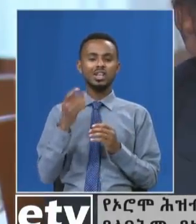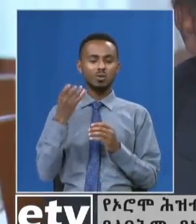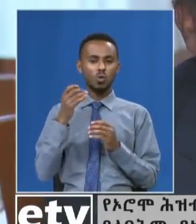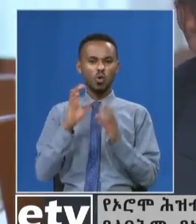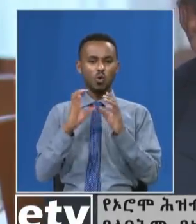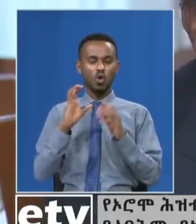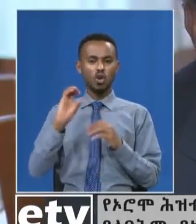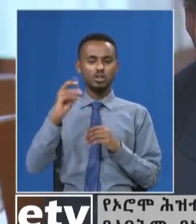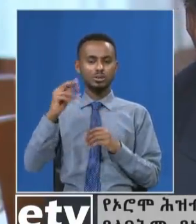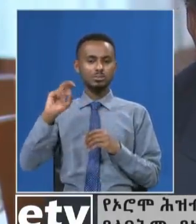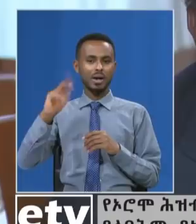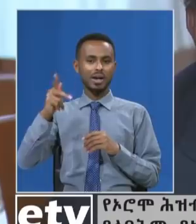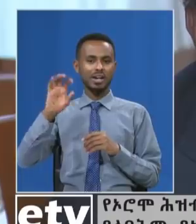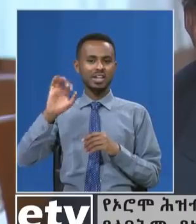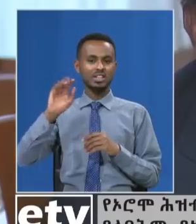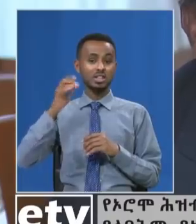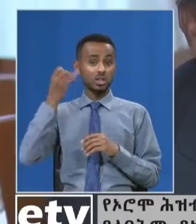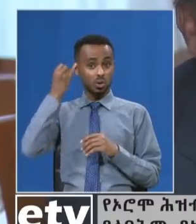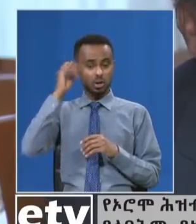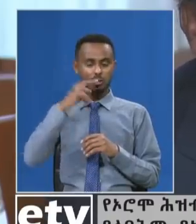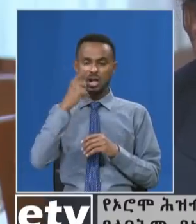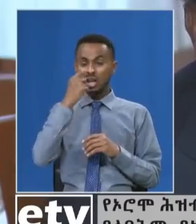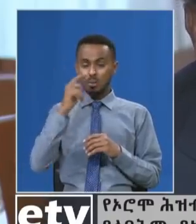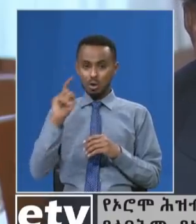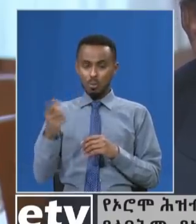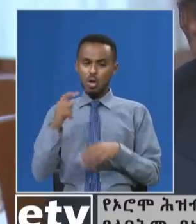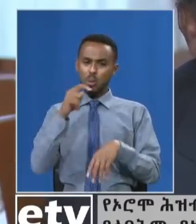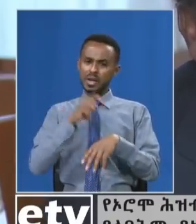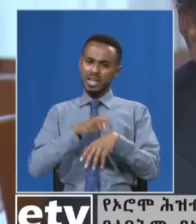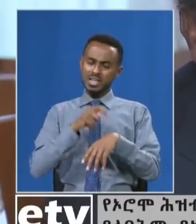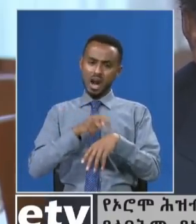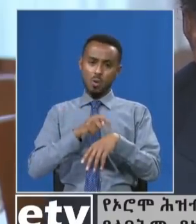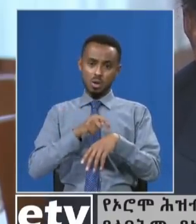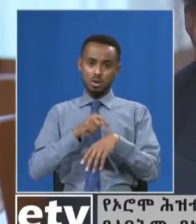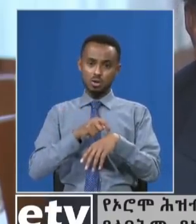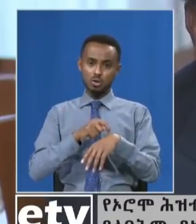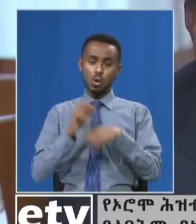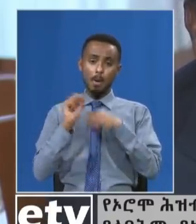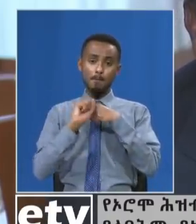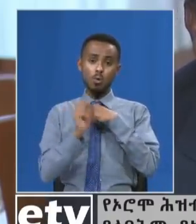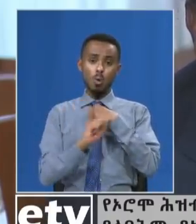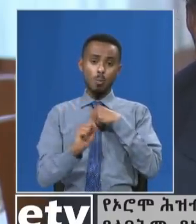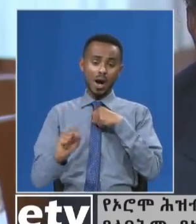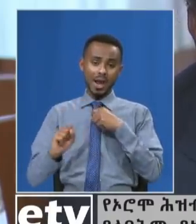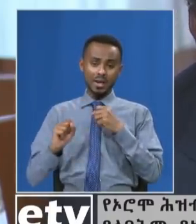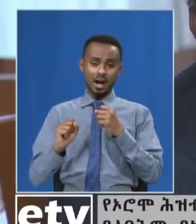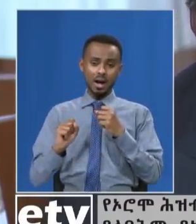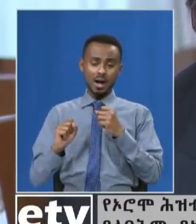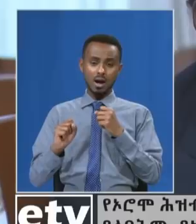የሚባለው የተለመደ በመሆኑ በጊዜያዊ ፕሮፓጋንዳ